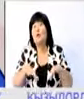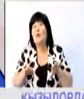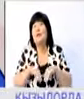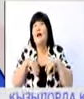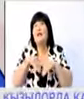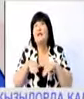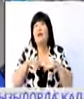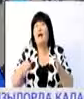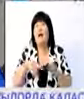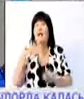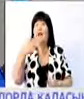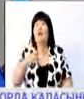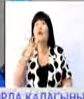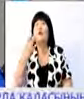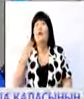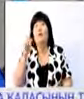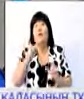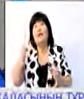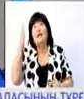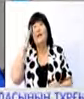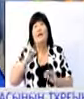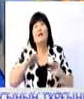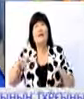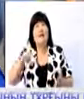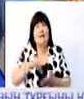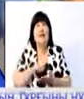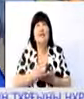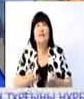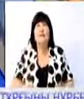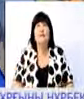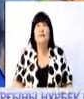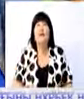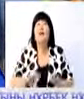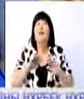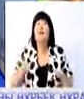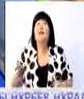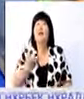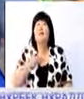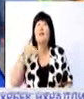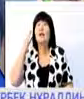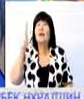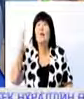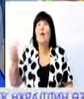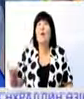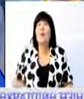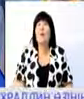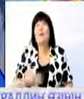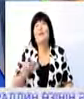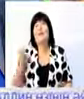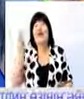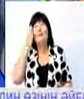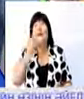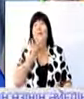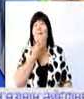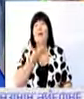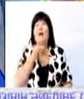шараға қаланың 54 мектебінен талантты балғындар қатысты. Бала біздің болашағымыз, өміріміздің мәні мен